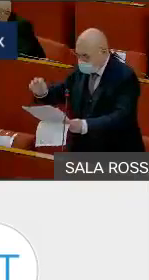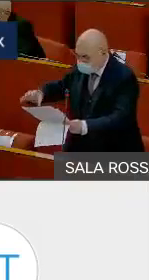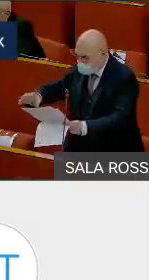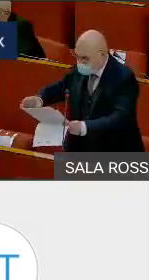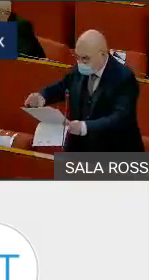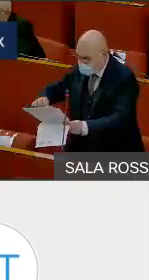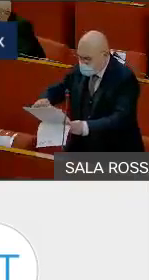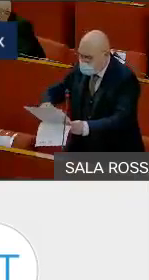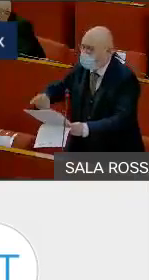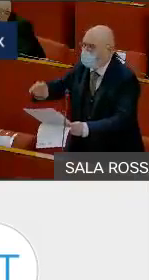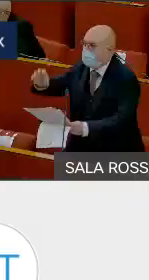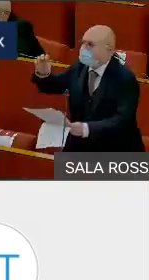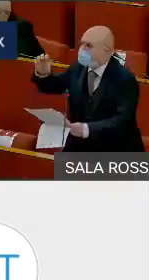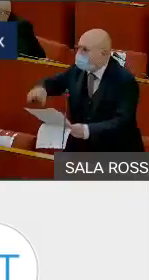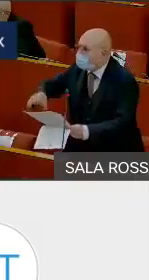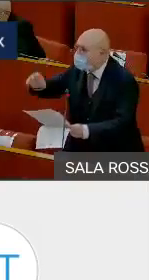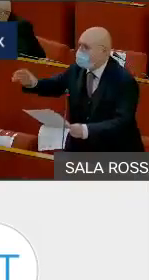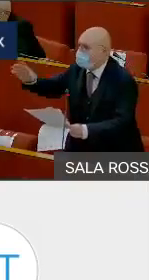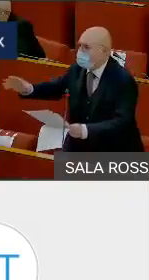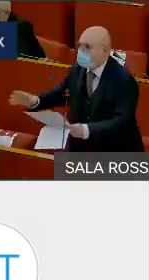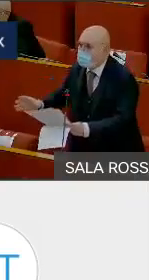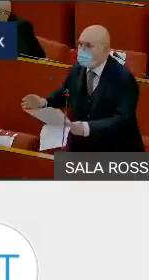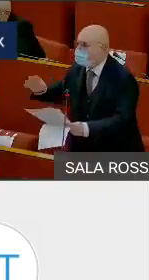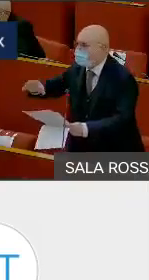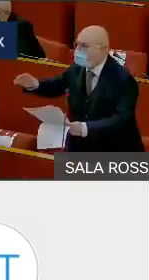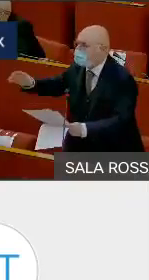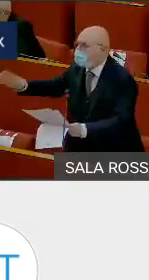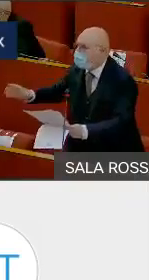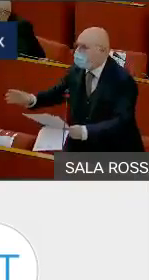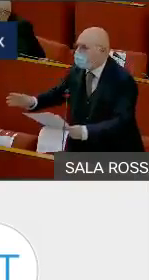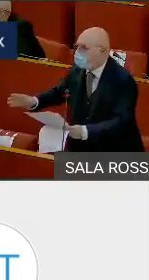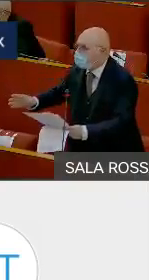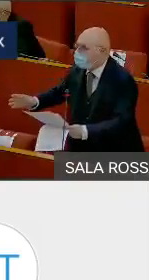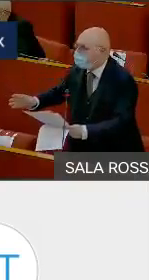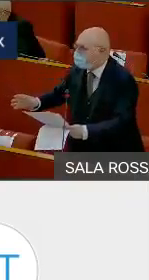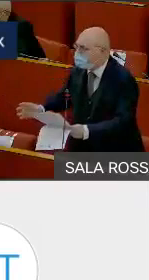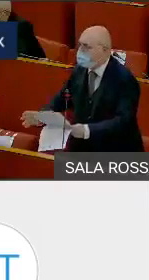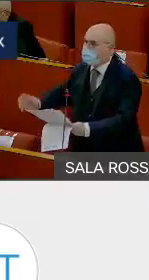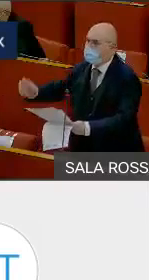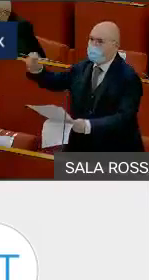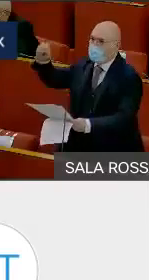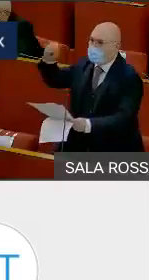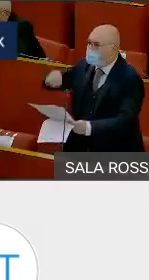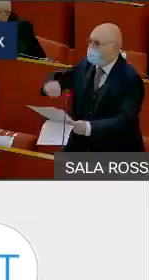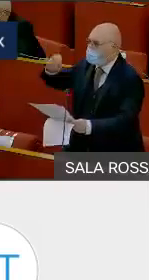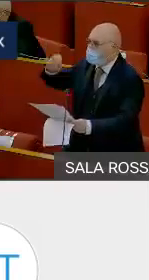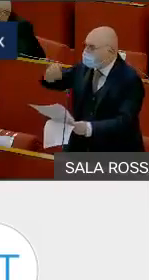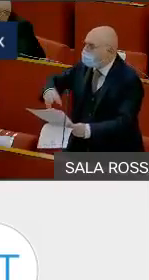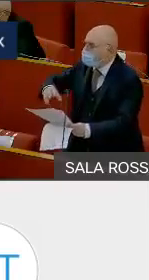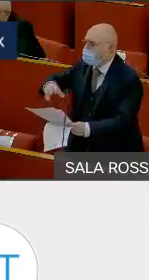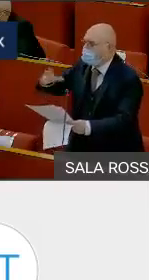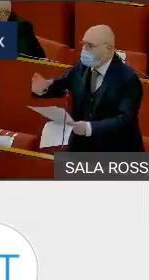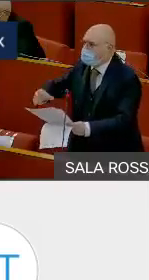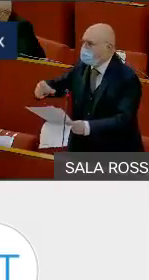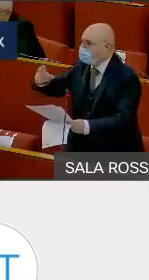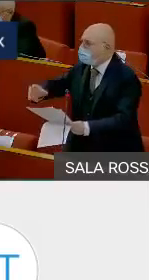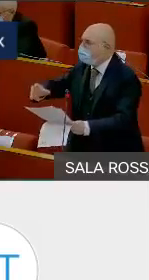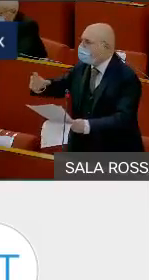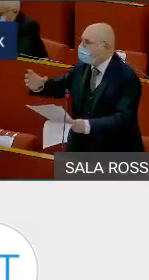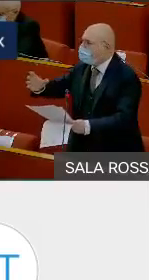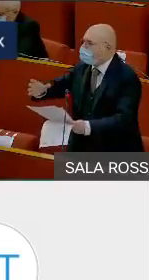sparso come previsto dal piano territoriale di coordinamento paesistico ma al contrario diventa